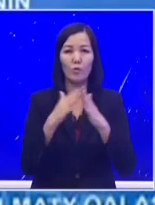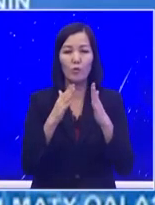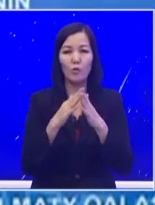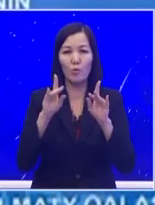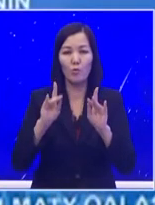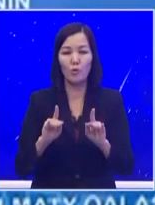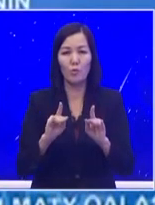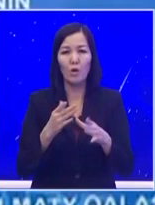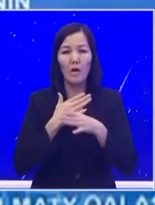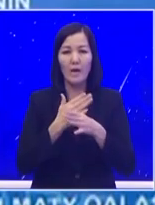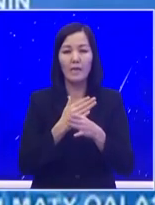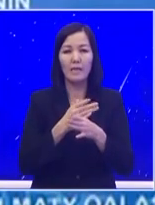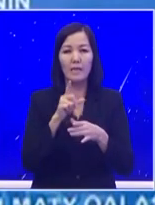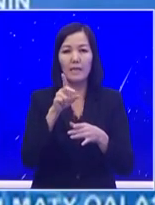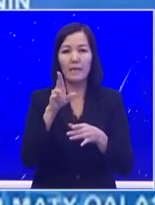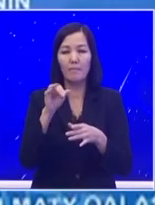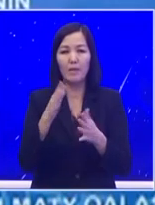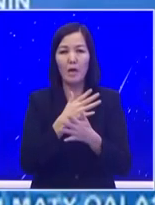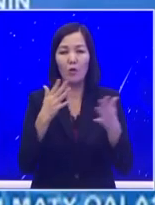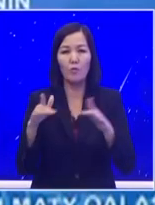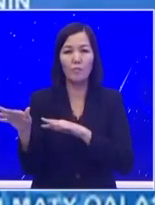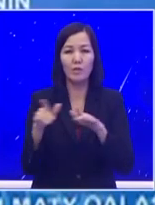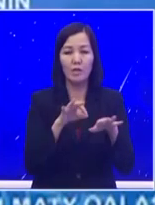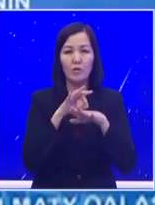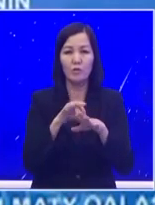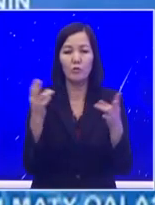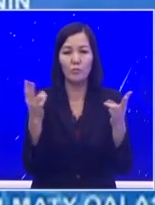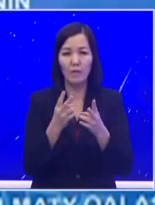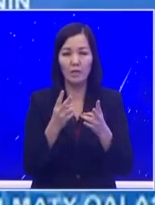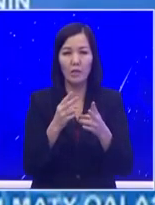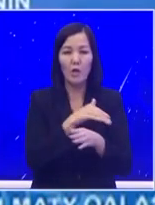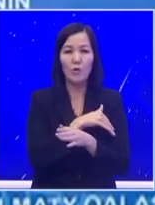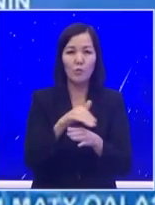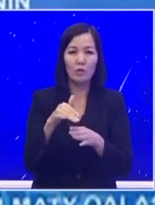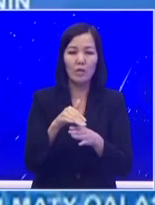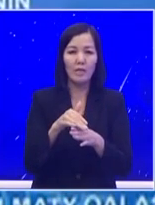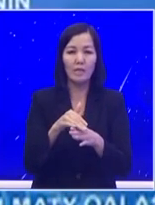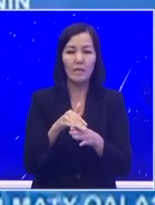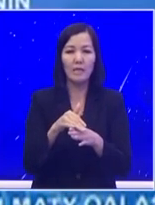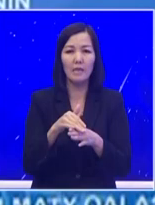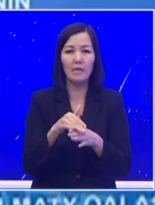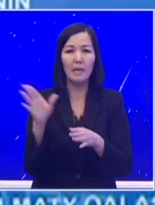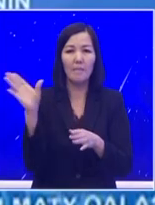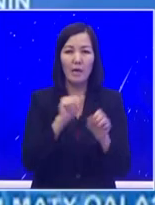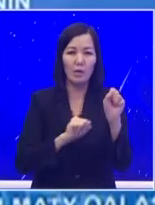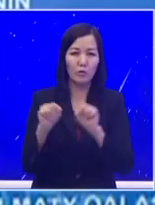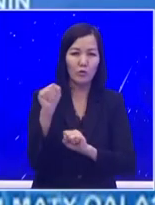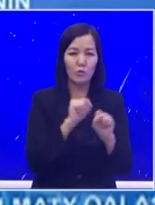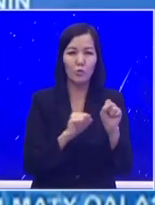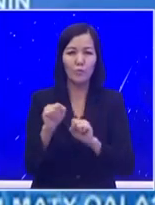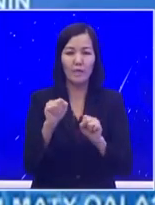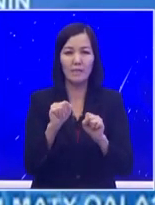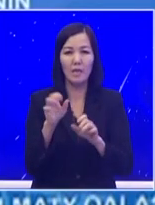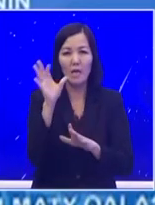механизмдері арқылы эпидемияға қарсы ауқымды іс-шараларды жүргізу. Көшелерді, тротуарларды жуу және дезинфекциялау